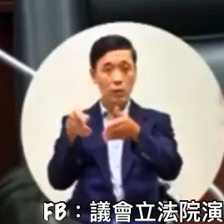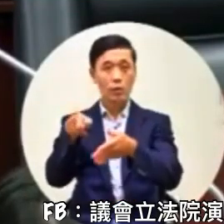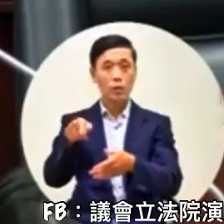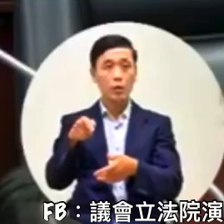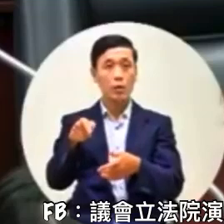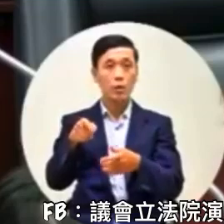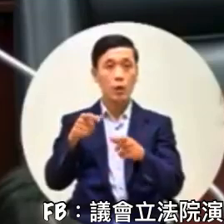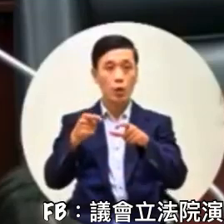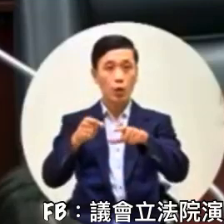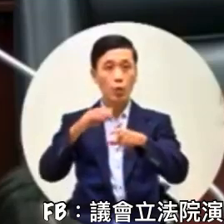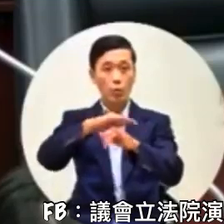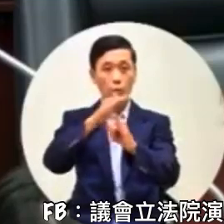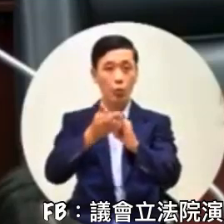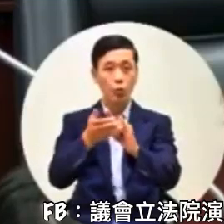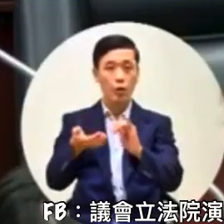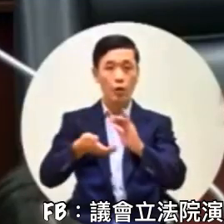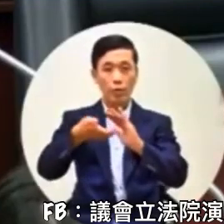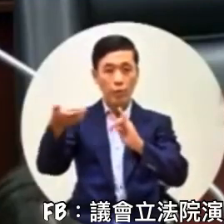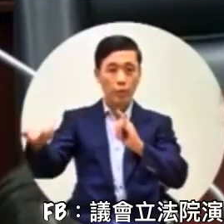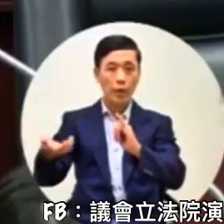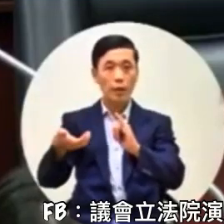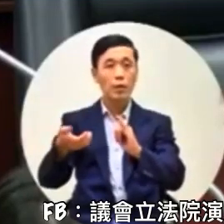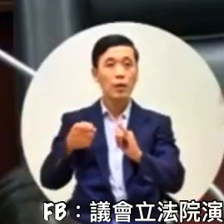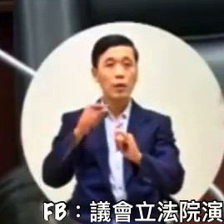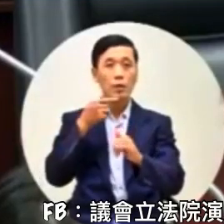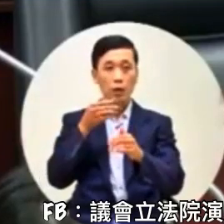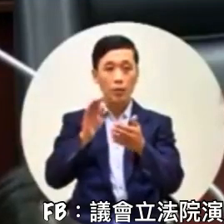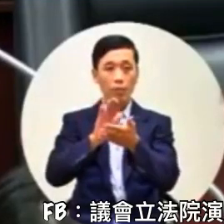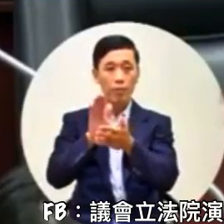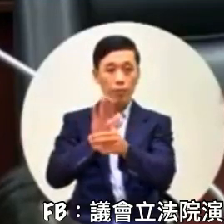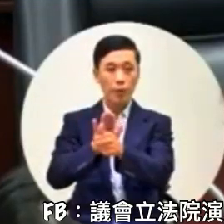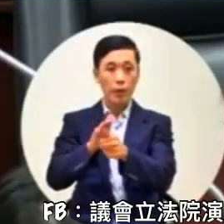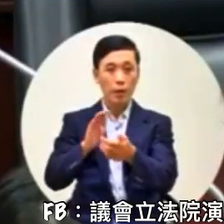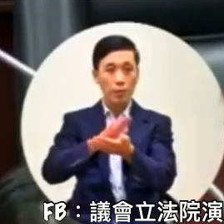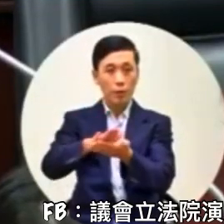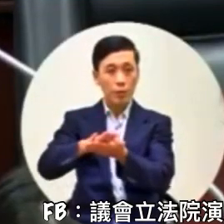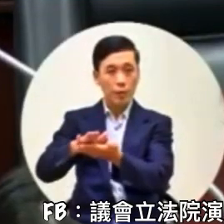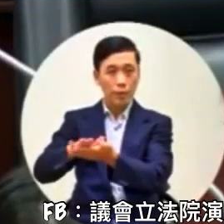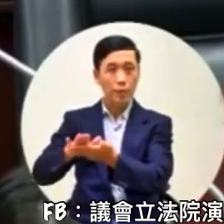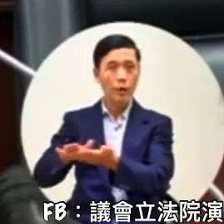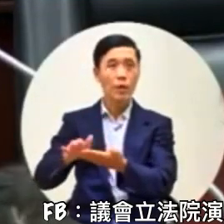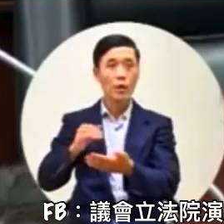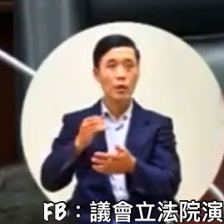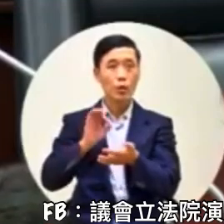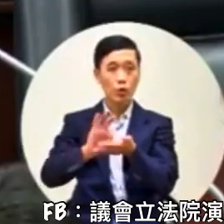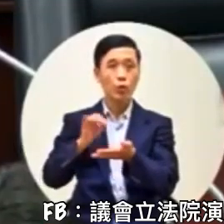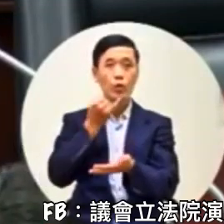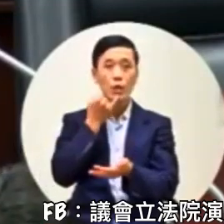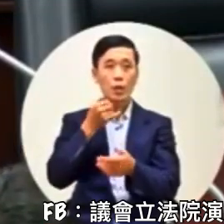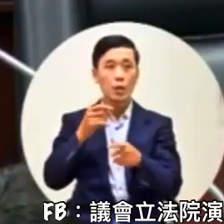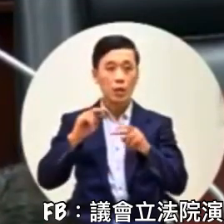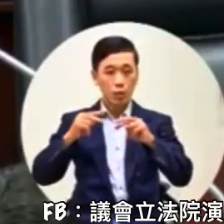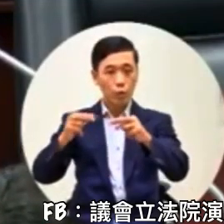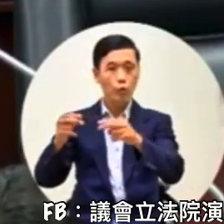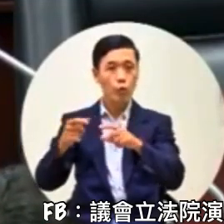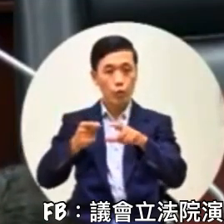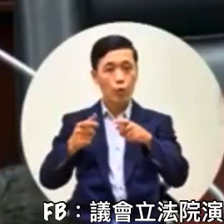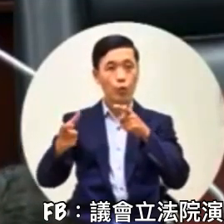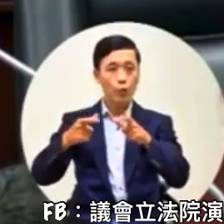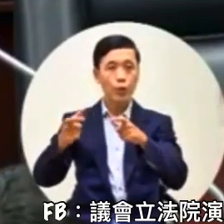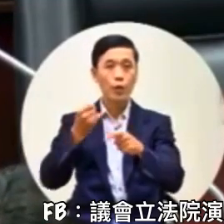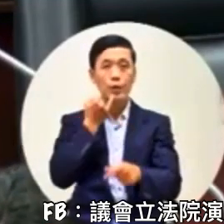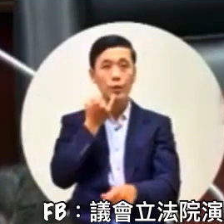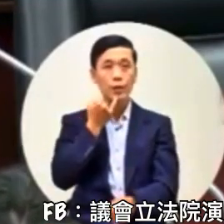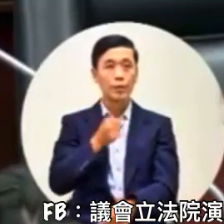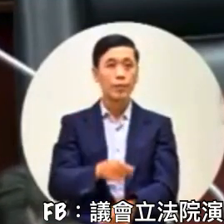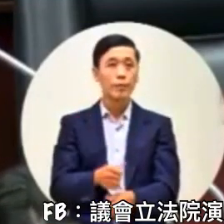个迁葬，然后也让那个区块能有一个干净的区域可以使用。那我们希望能做一个公园的做规划，那是不是请我